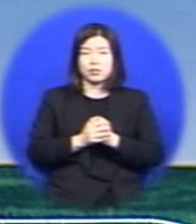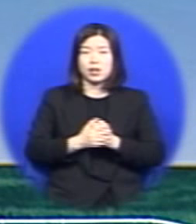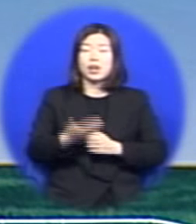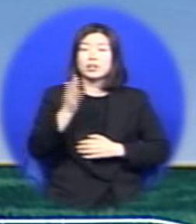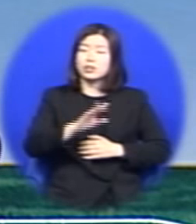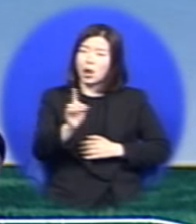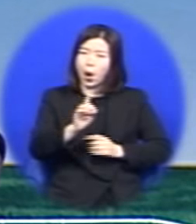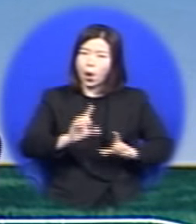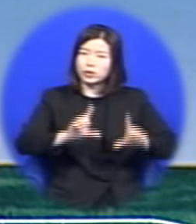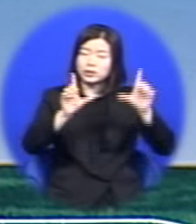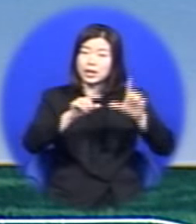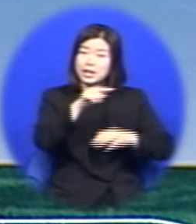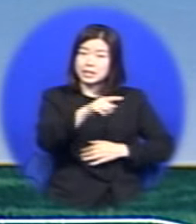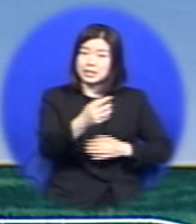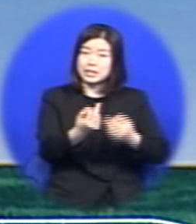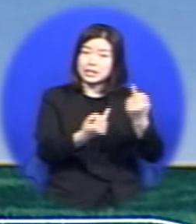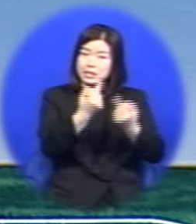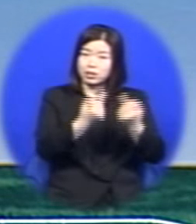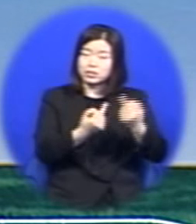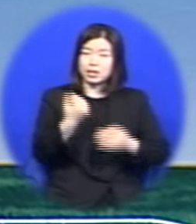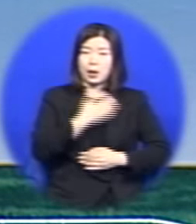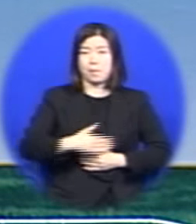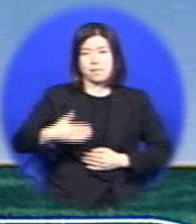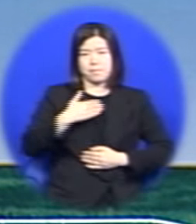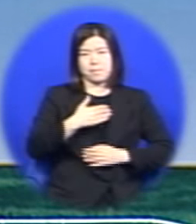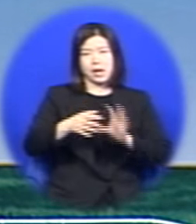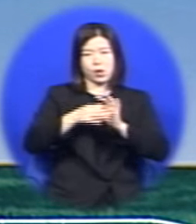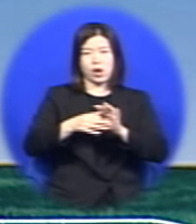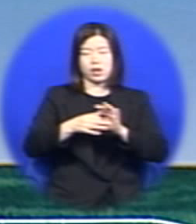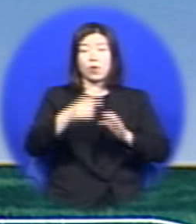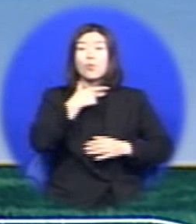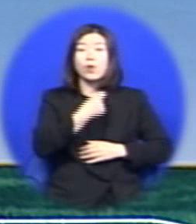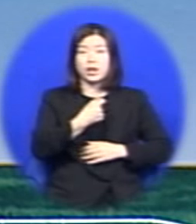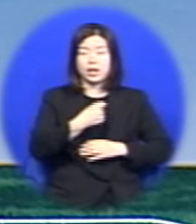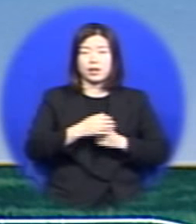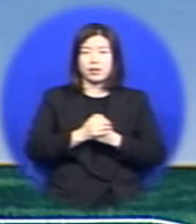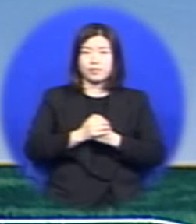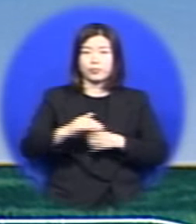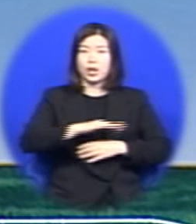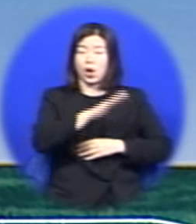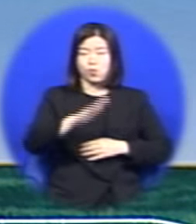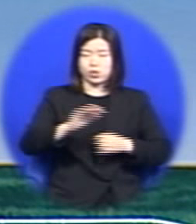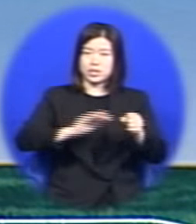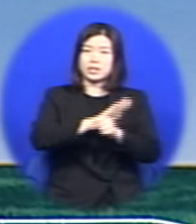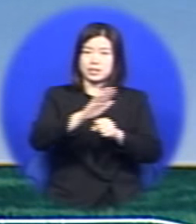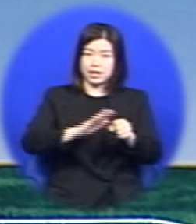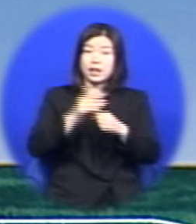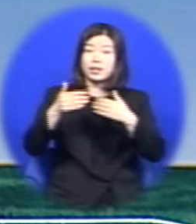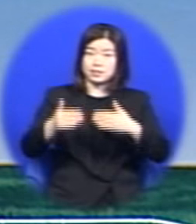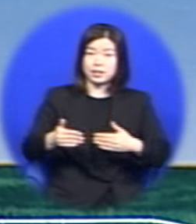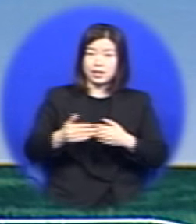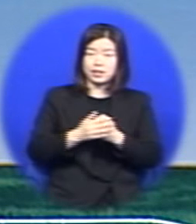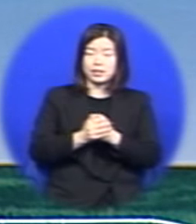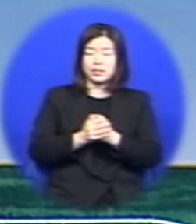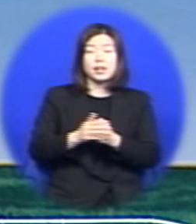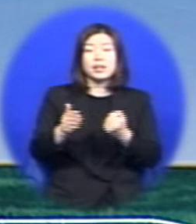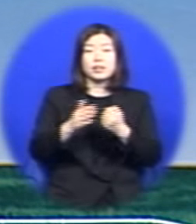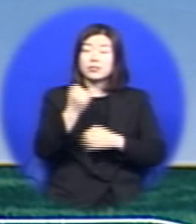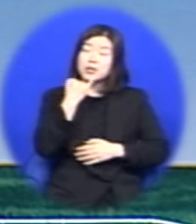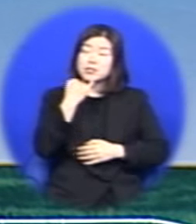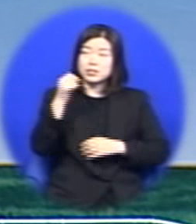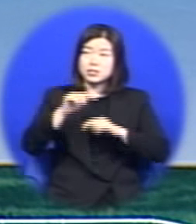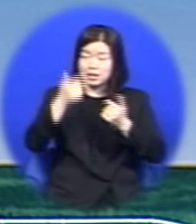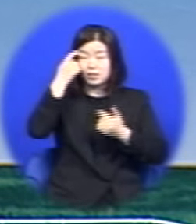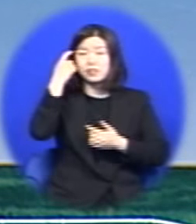그런데 어느 날 그 형제가 육체 관계를 요구하더랍니다. 우리는 이미 사랑하는 사이니까 괜찮지